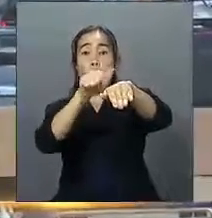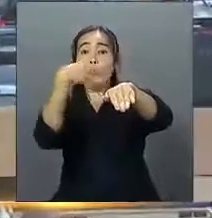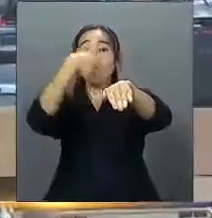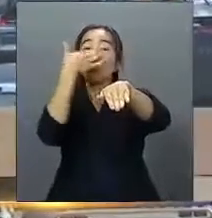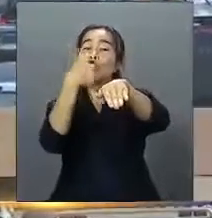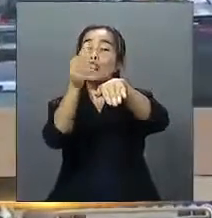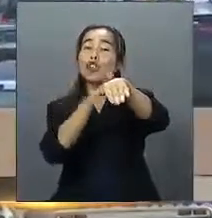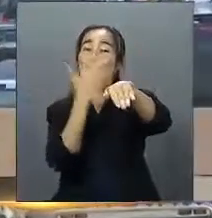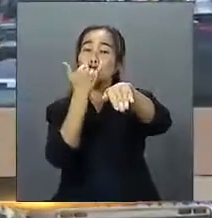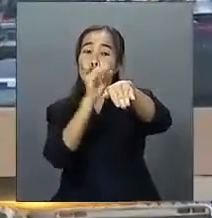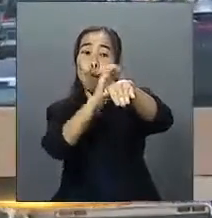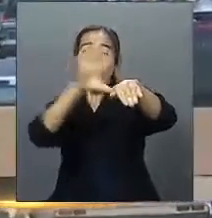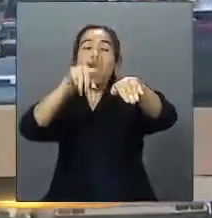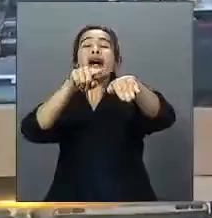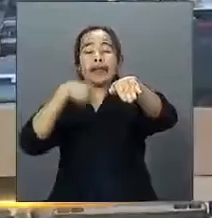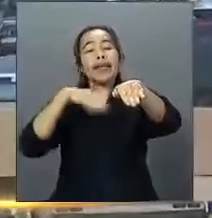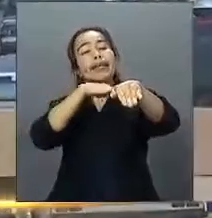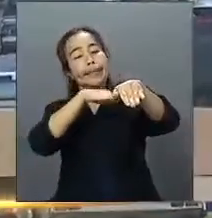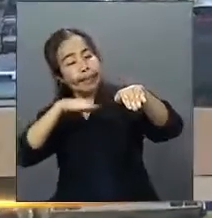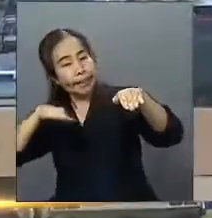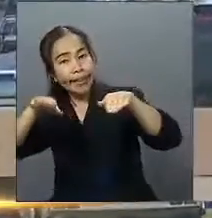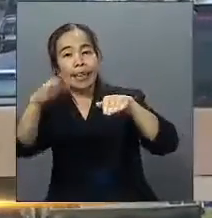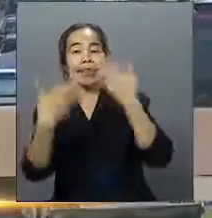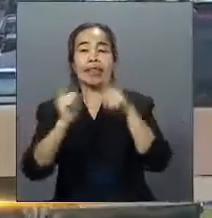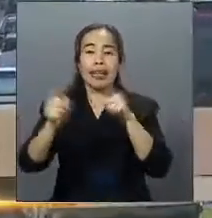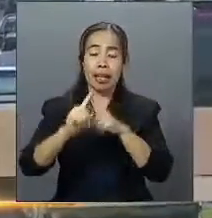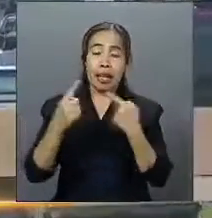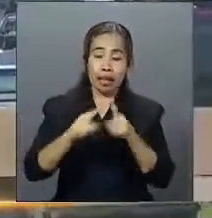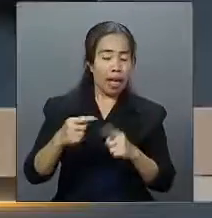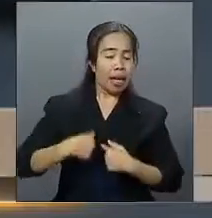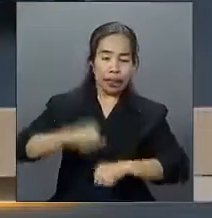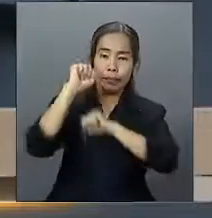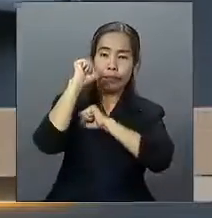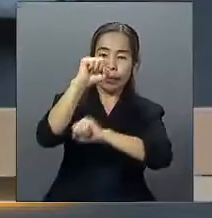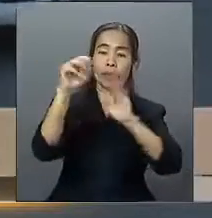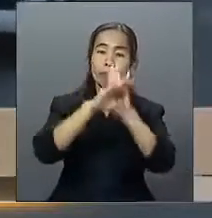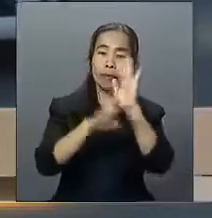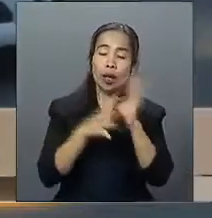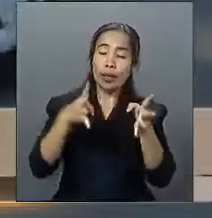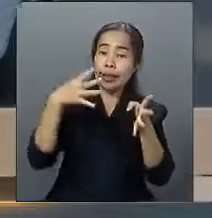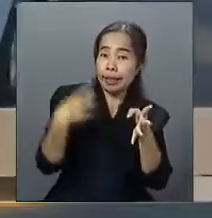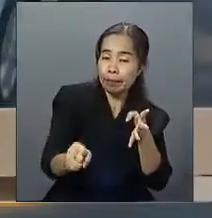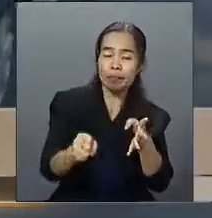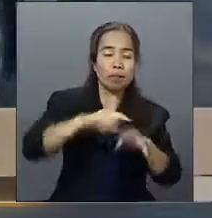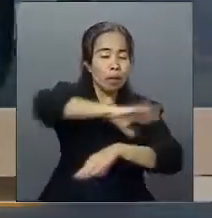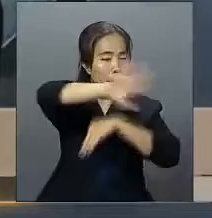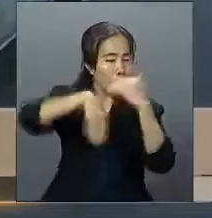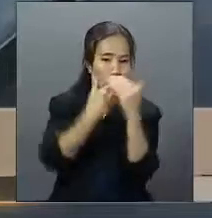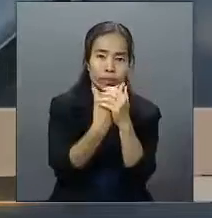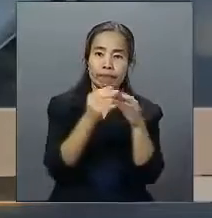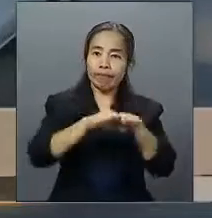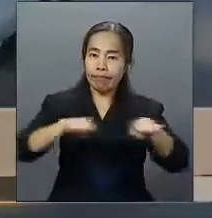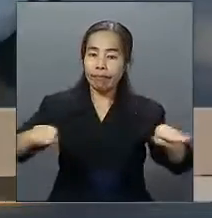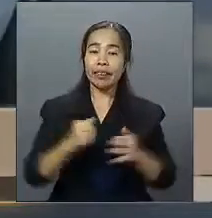สเสี่ยงเกิดอุบัติเหตุโดยให้มีผลบังคับใช้ทันทีกับรถโดยสารขนาดใหญ่และรถบรรทุกทุกคันค่ะทั้งนี้ส